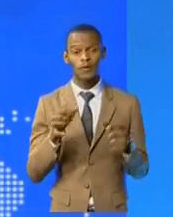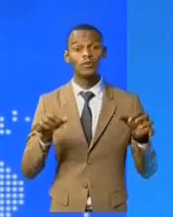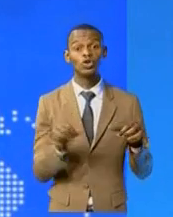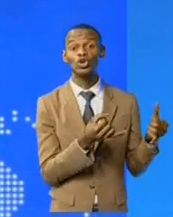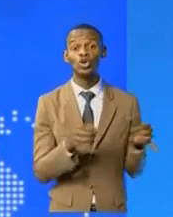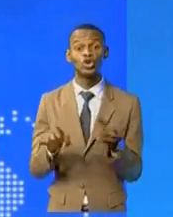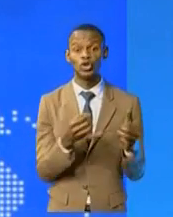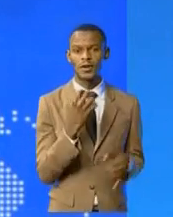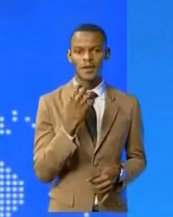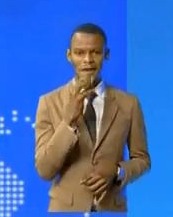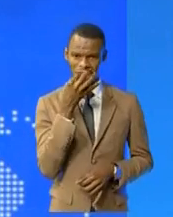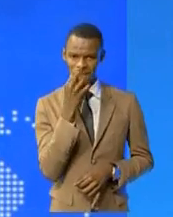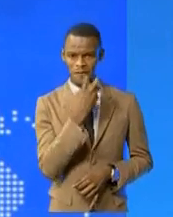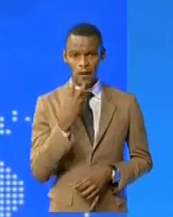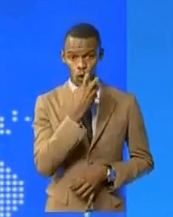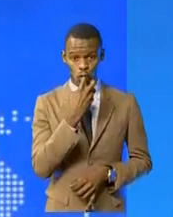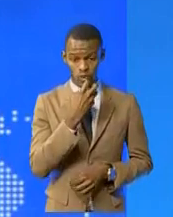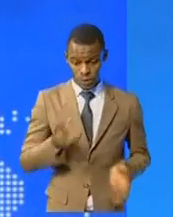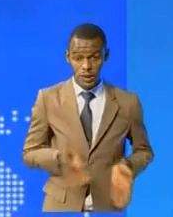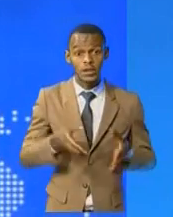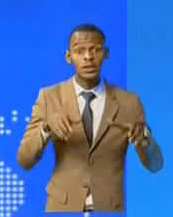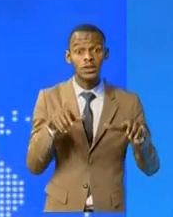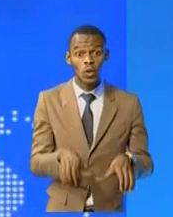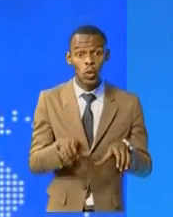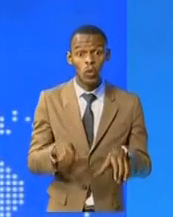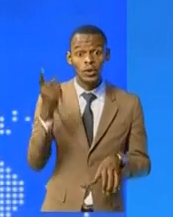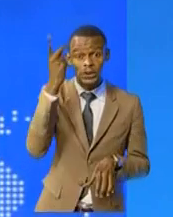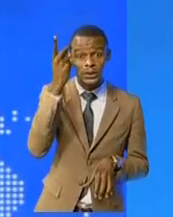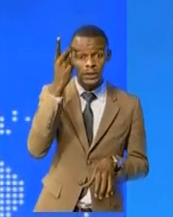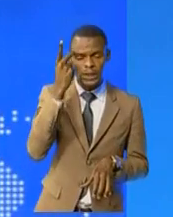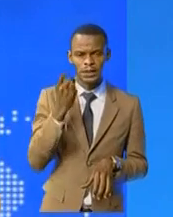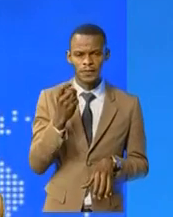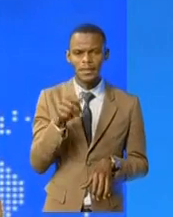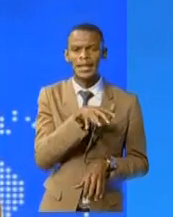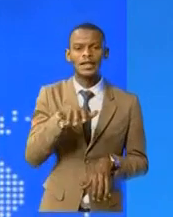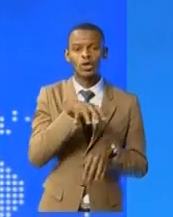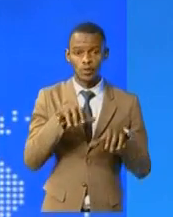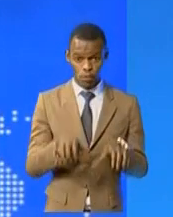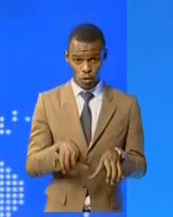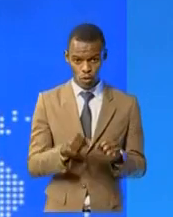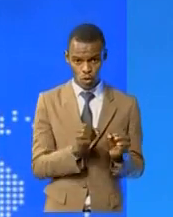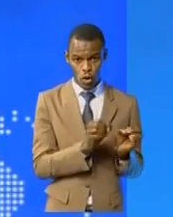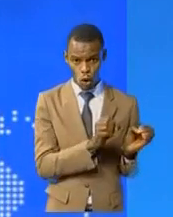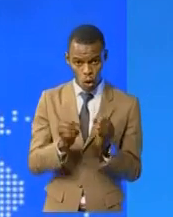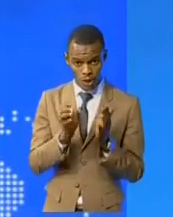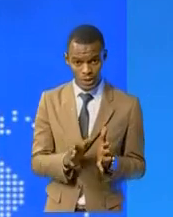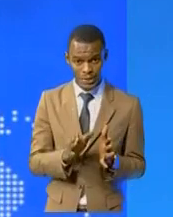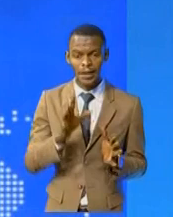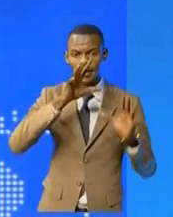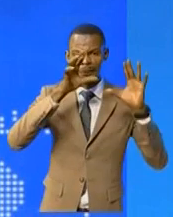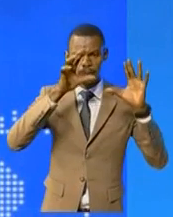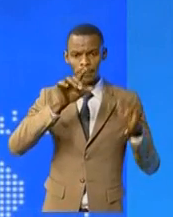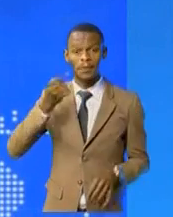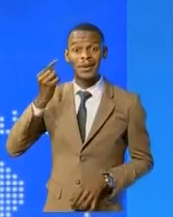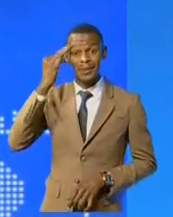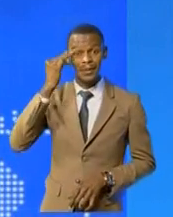En tant que pays organisateur, le Premier ministre Jean-Michel Samalukonde évalue avec le parti impliqué l'état